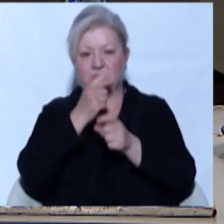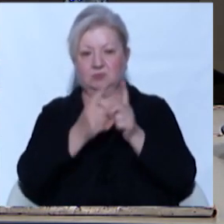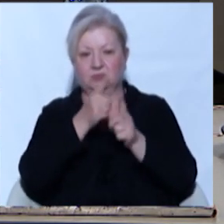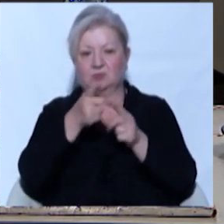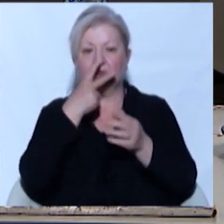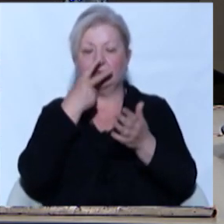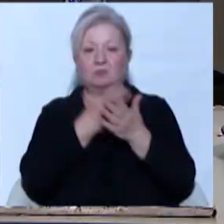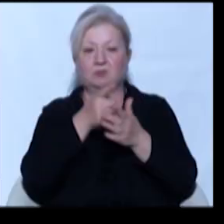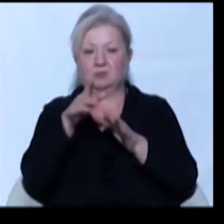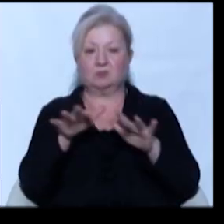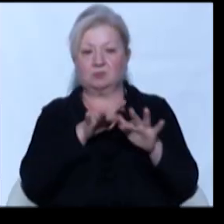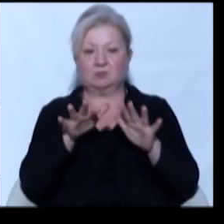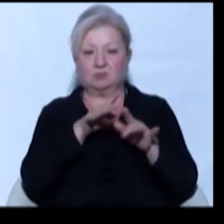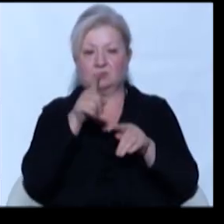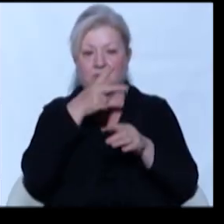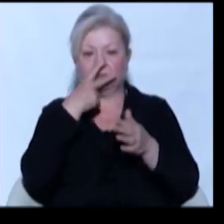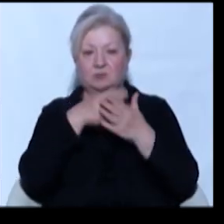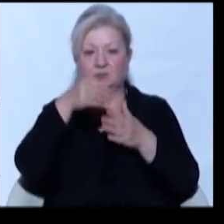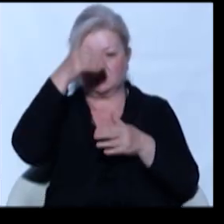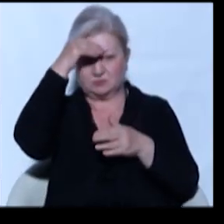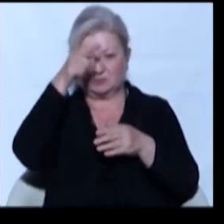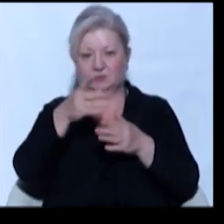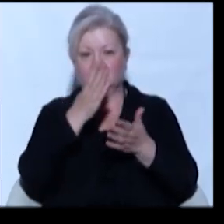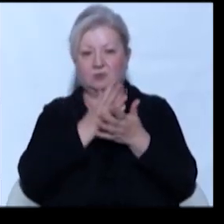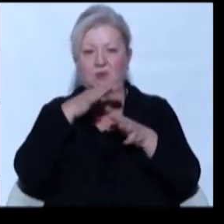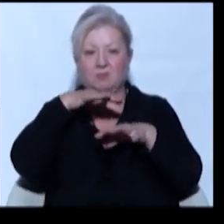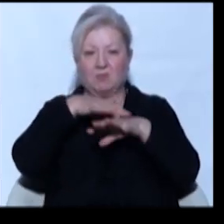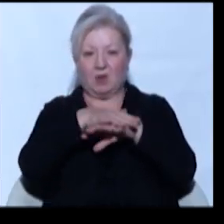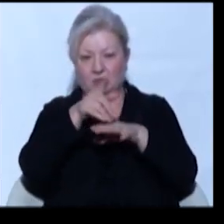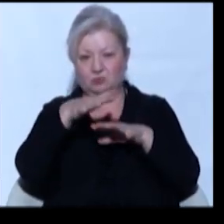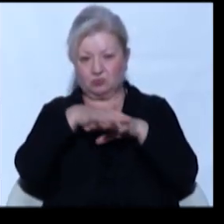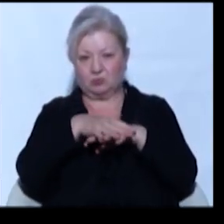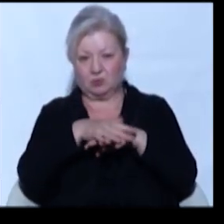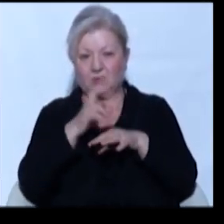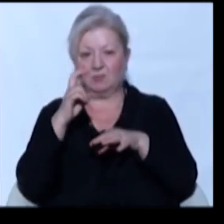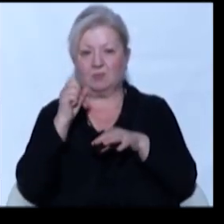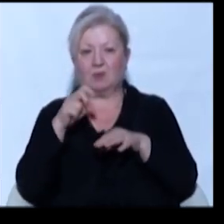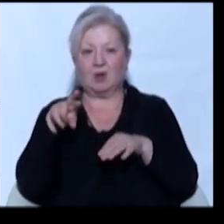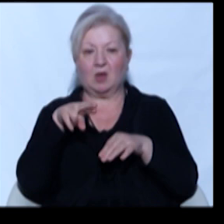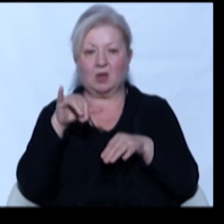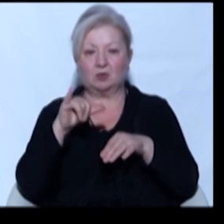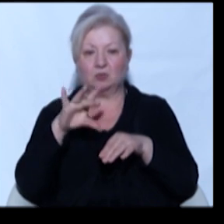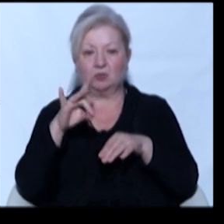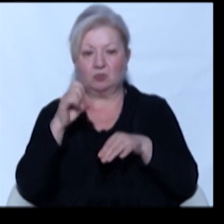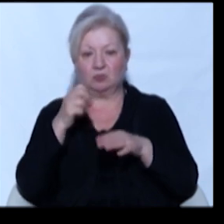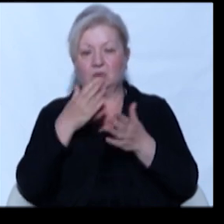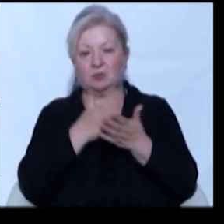ნახოთ ეს მოქმედებაში. წარმოვიდგინოთ, რომ ეს არის ბადურა, მოვათავსოთ აი აქ. ამის